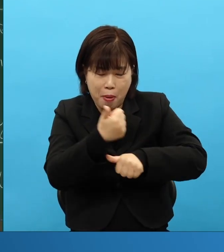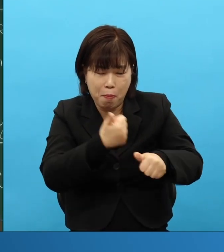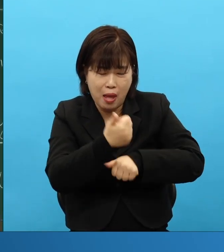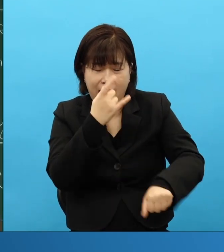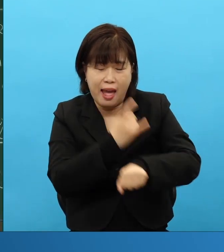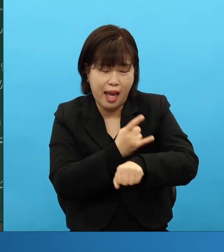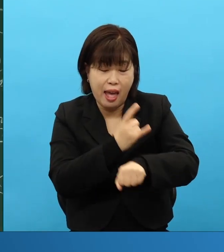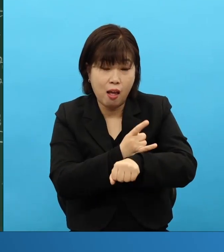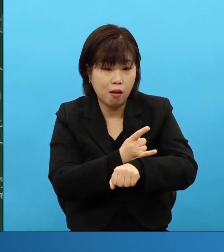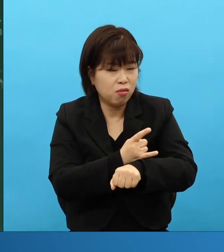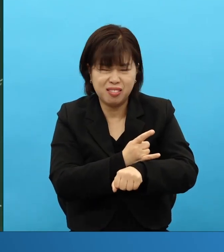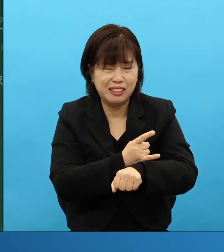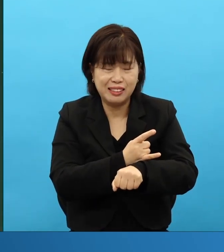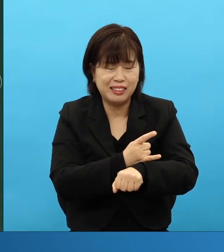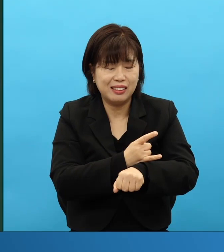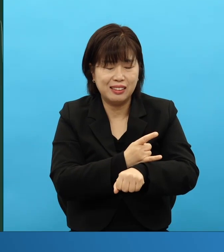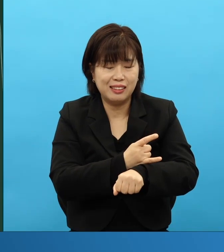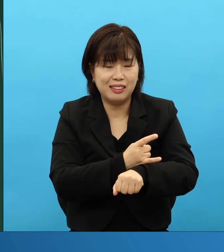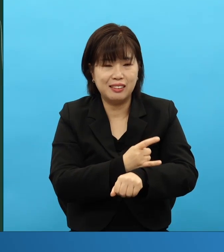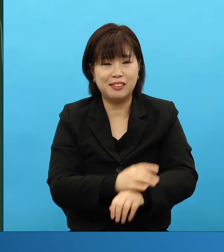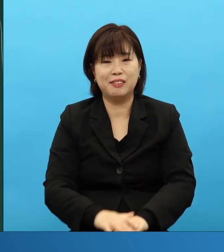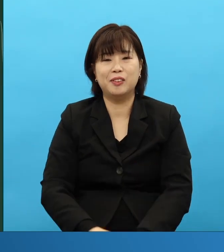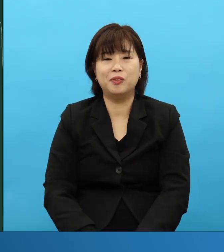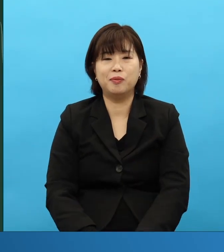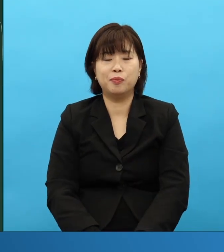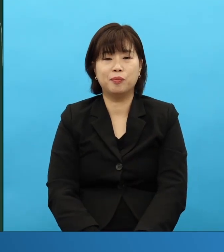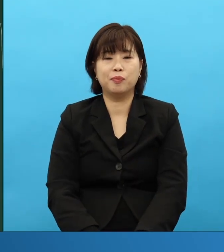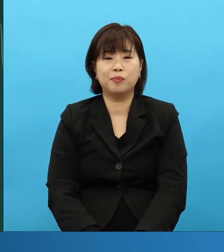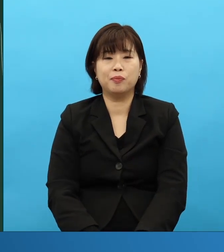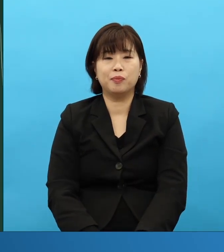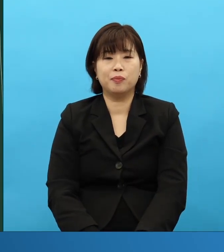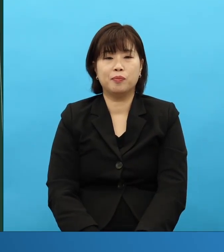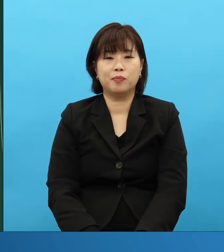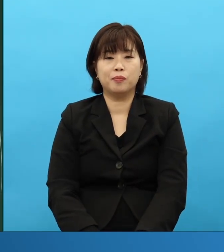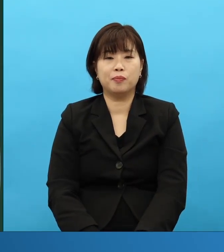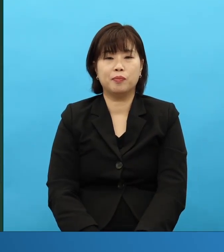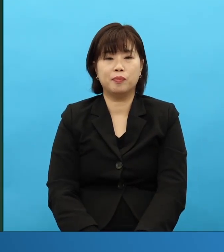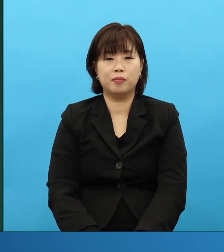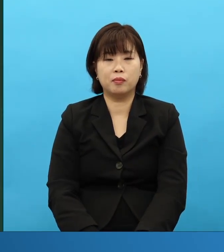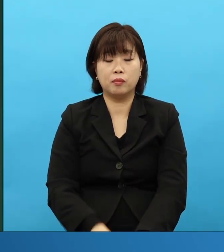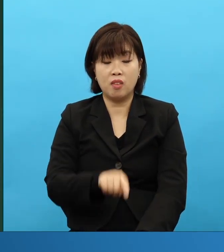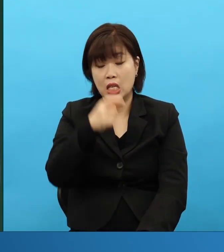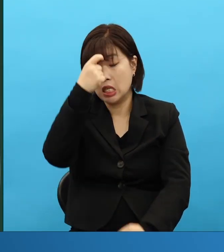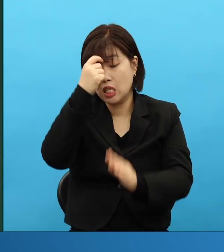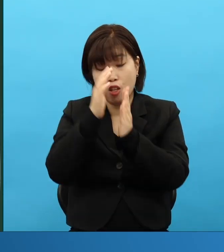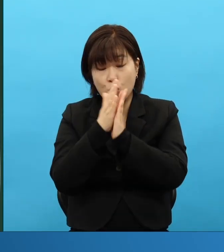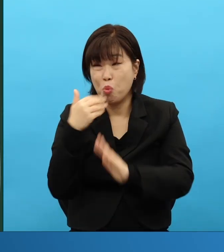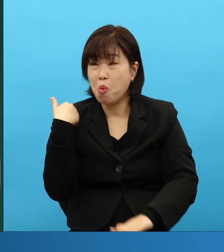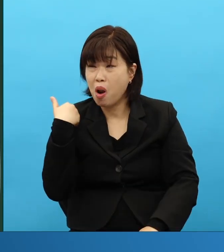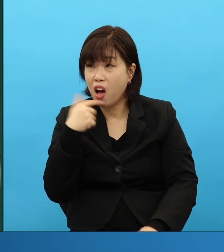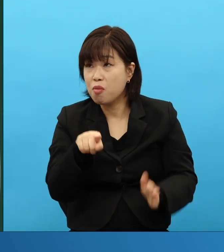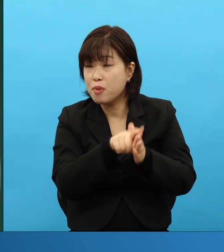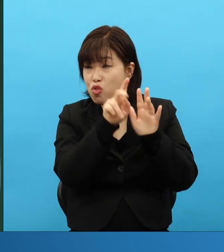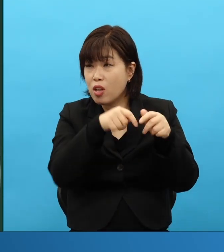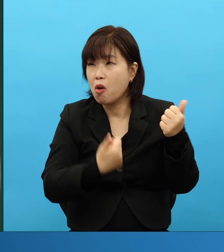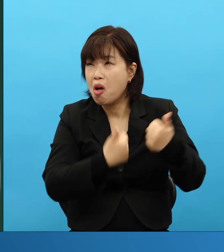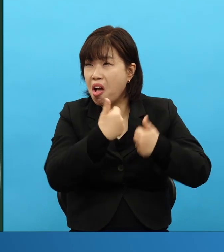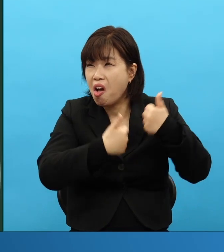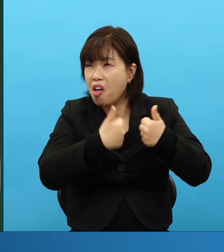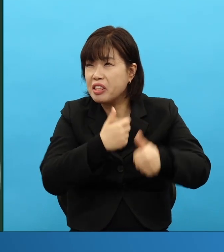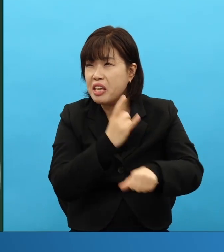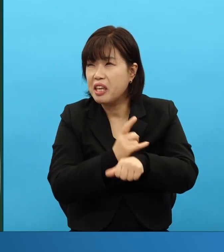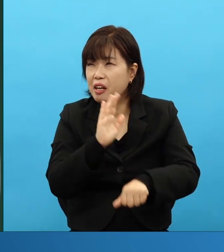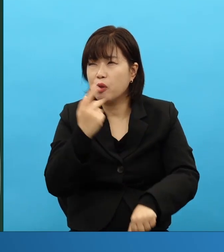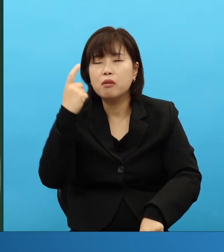got these amazing things left ahead of you, but to compete with unbelievers, that's really low class. 그는 진짜 기도 모르는 사람들. That's really done by people who don't know what prayer 여러분 주에 is. 일어나는